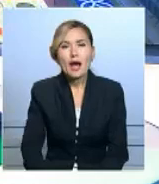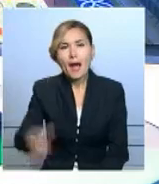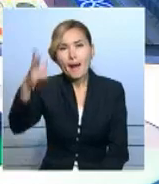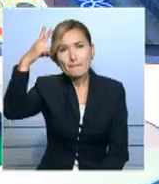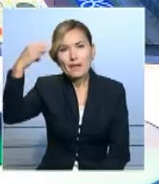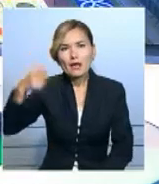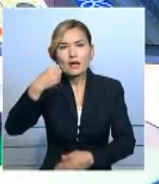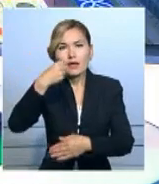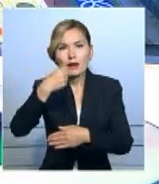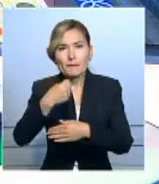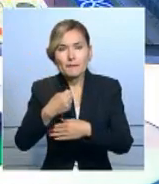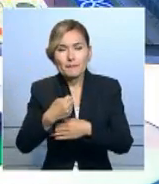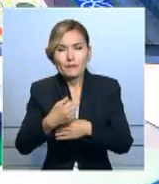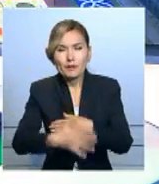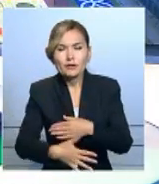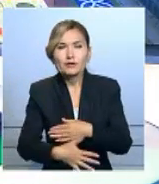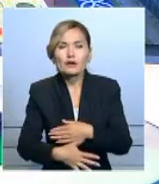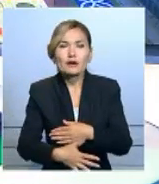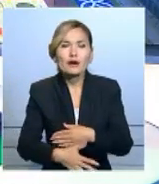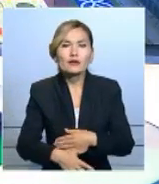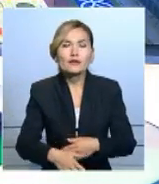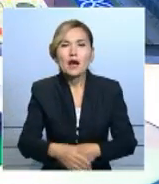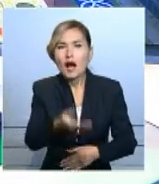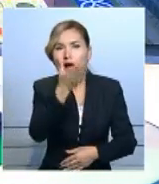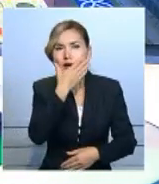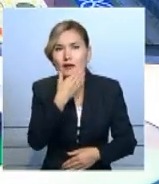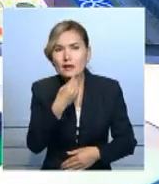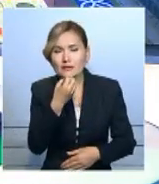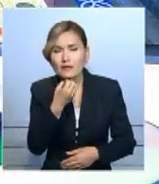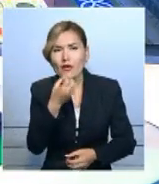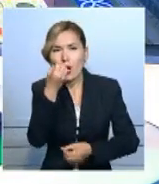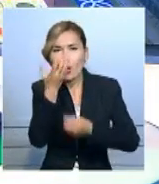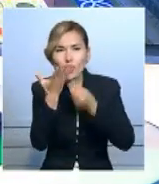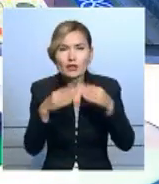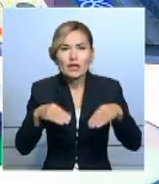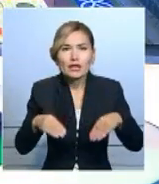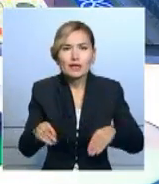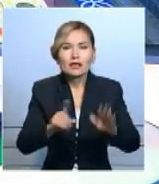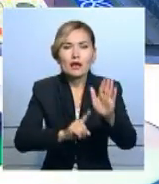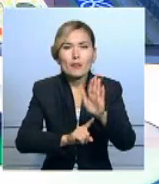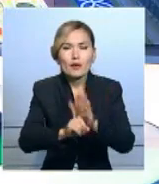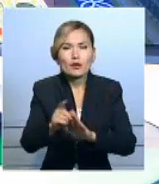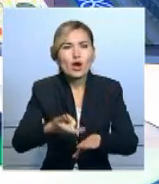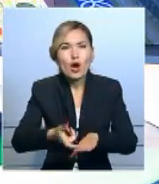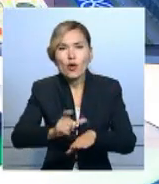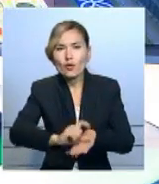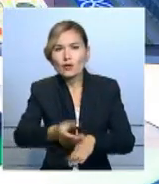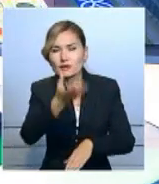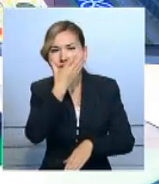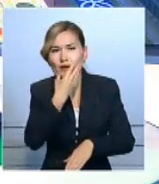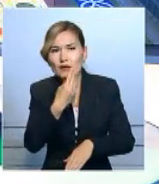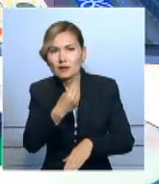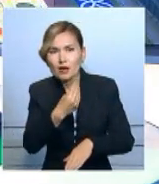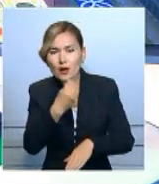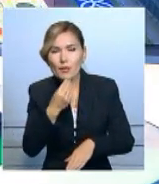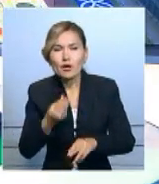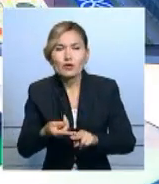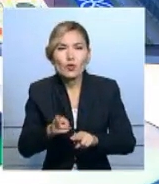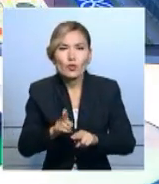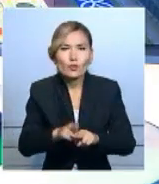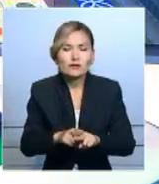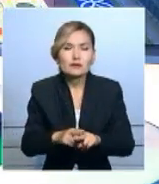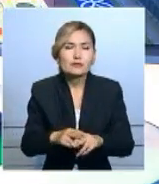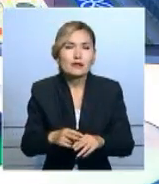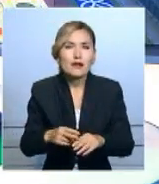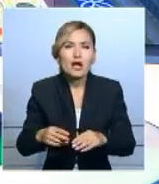Брюссельдің орталығына мыңдаған гүлден кілем төселді. Мәңгілік тұрмаса да мән мағынасы зор туынды Гранд Плас алаңына келген қонақтардың